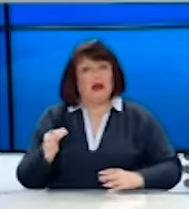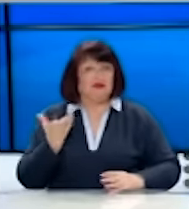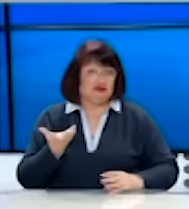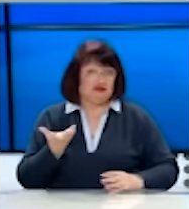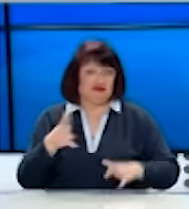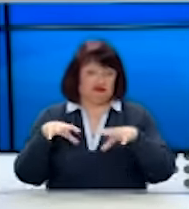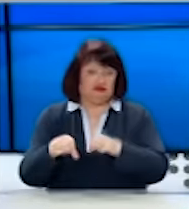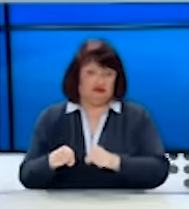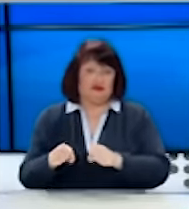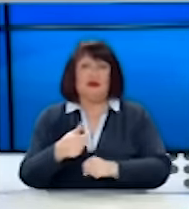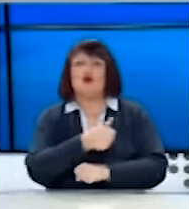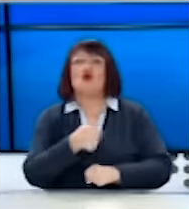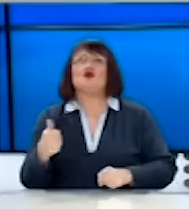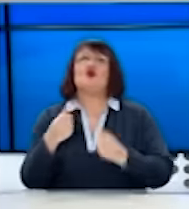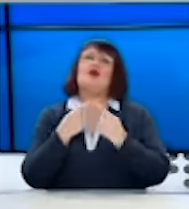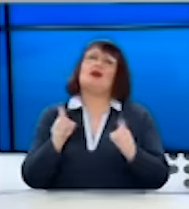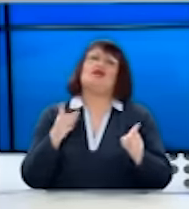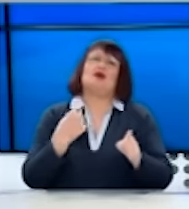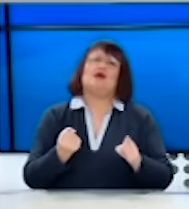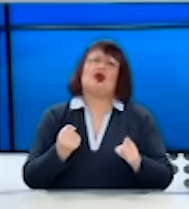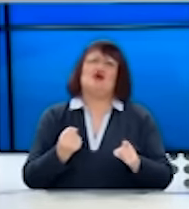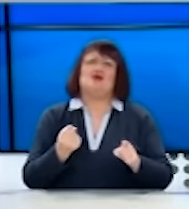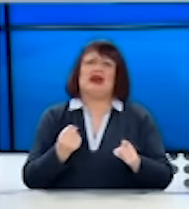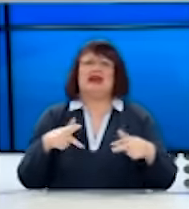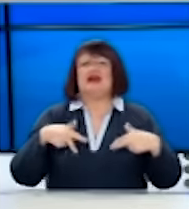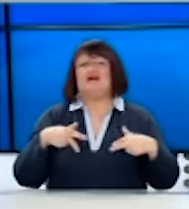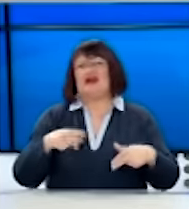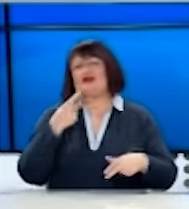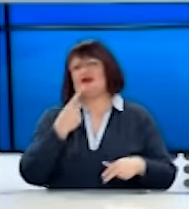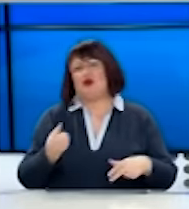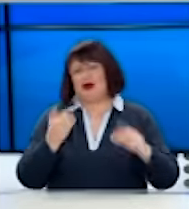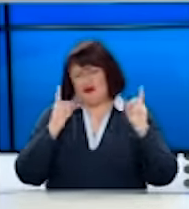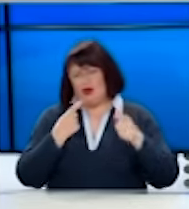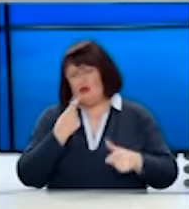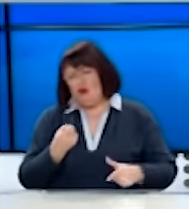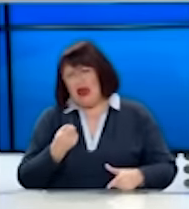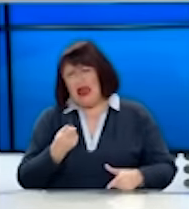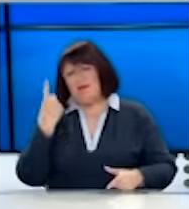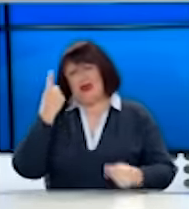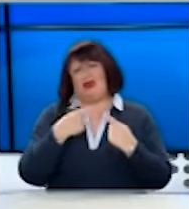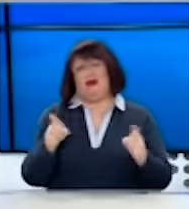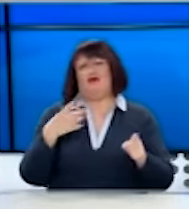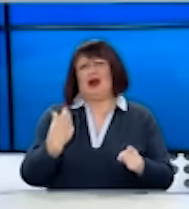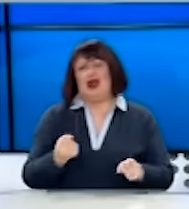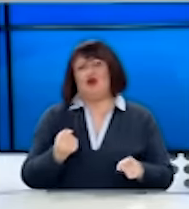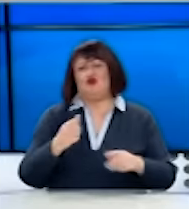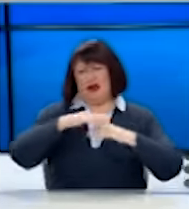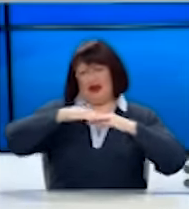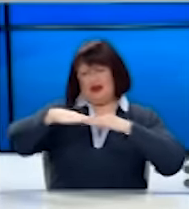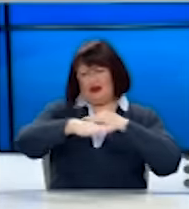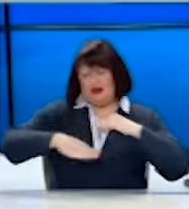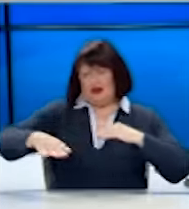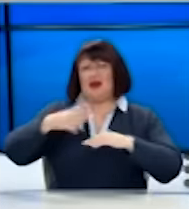τη μόνη και μία διαφορά που ισχυρίζεται η κυβέρνηση της Νέας Δημοκρατίας, δηλαδή την